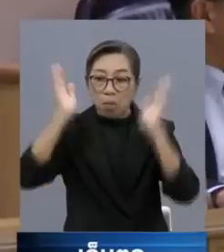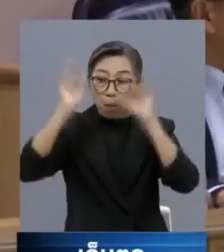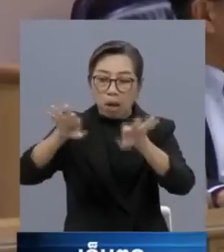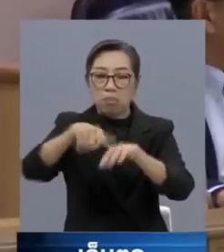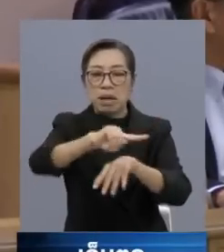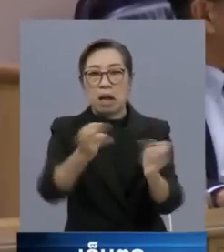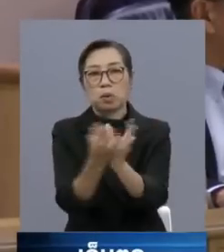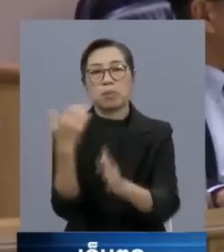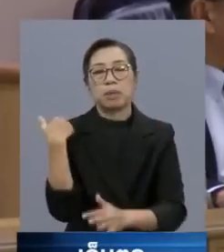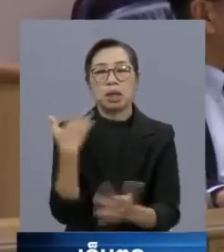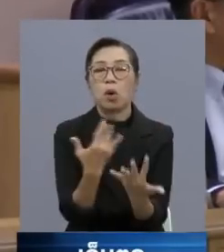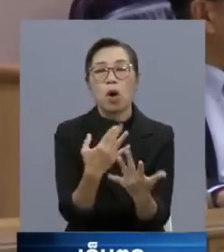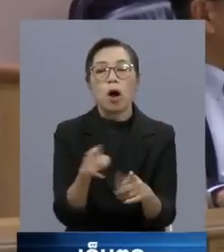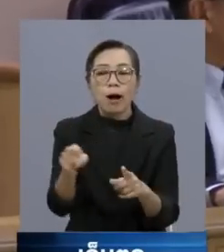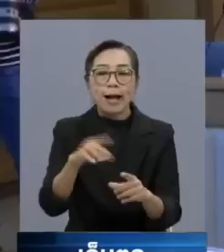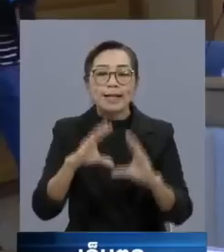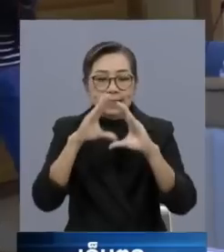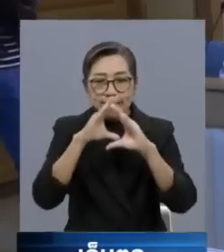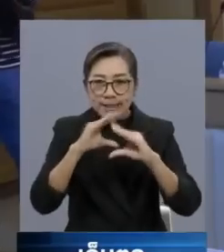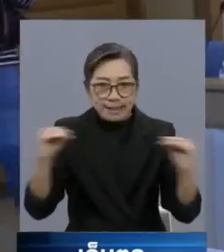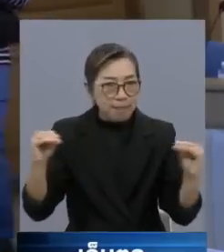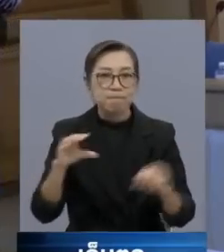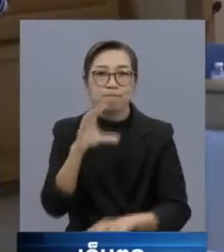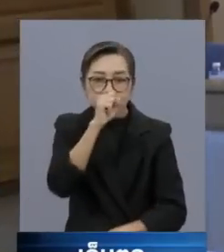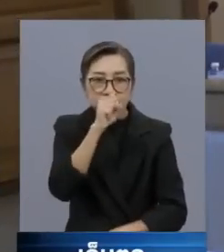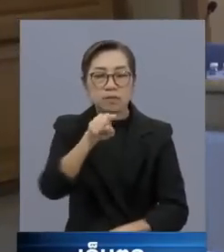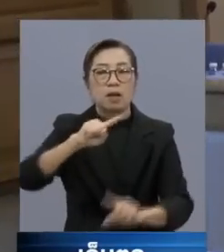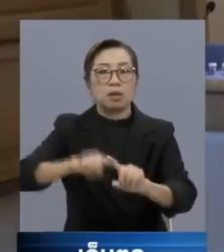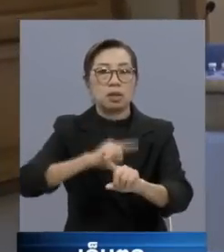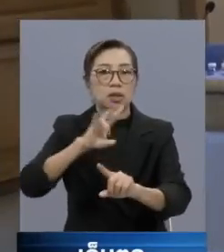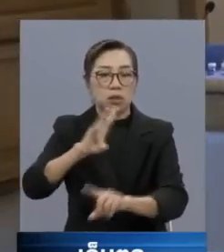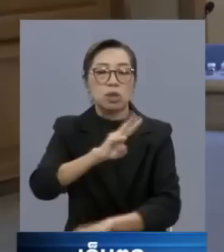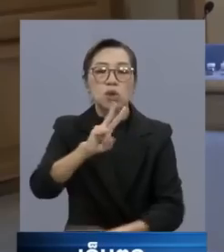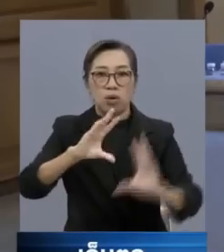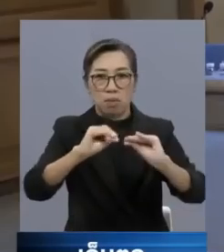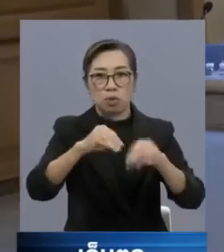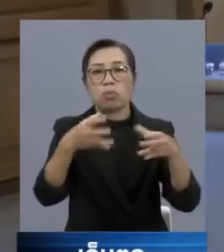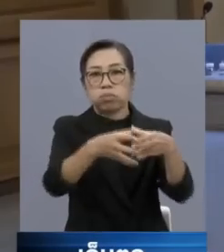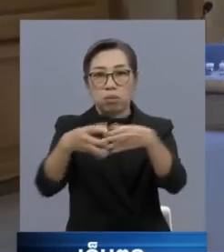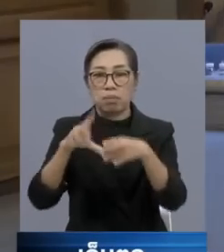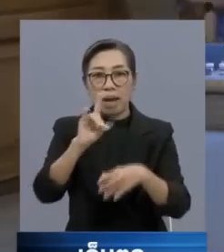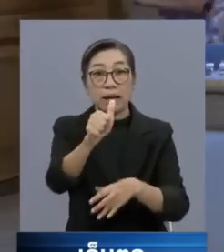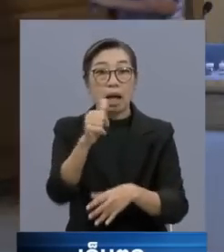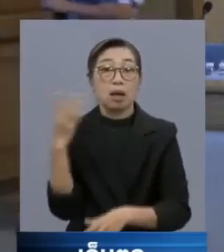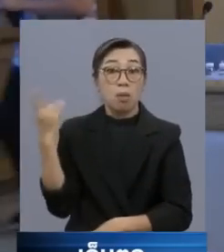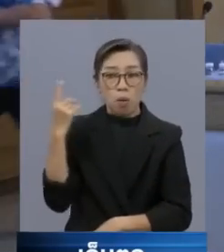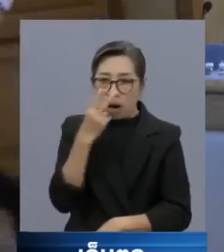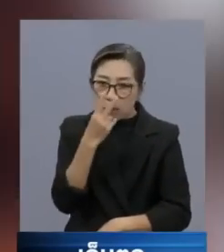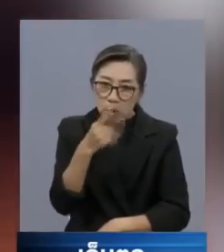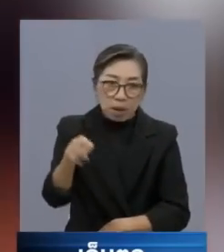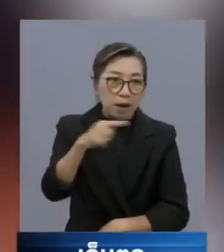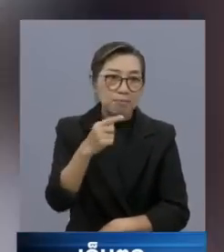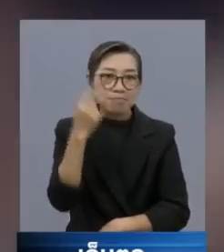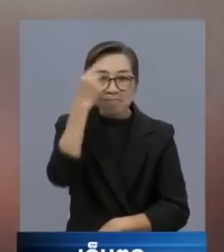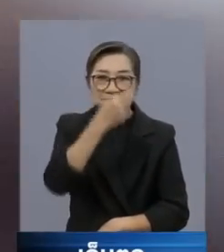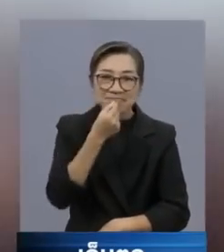พรรคร่วมเขาคุยกันนะครับแต่ทีนี้วงหารือเมื่อวานนี้เนี่ยตามรายงานภาพที่ปรากฏออกมาก็ดูเหมือนว่าน่าจะชื่นมื่นกันเล